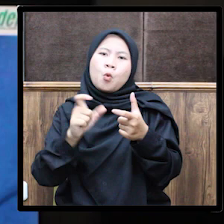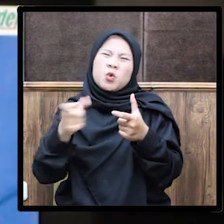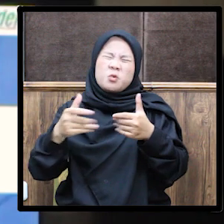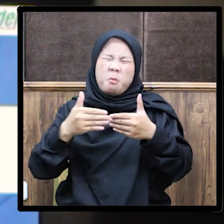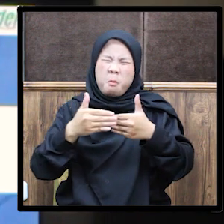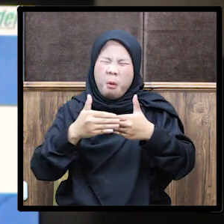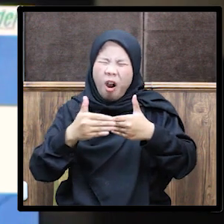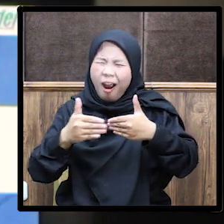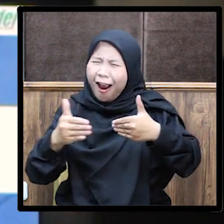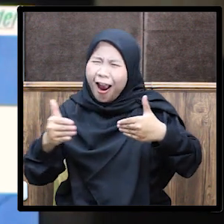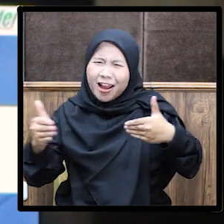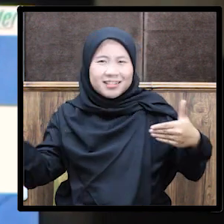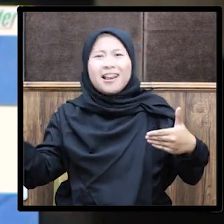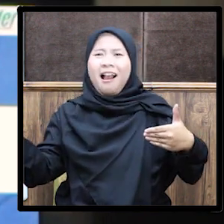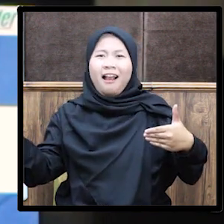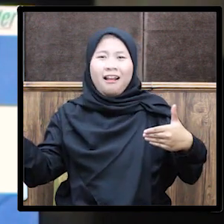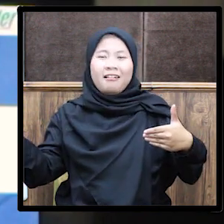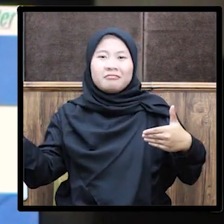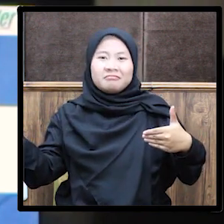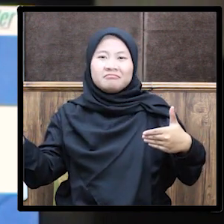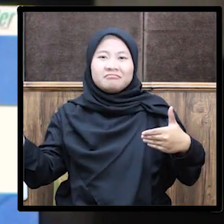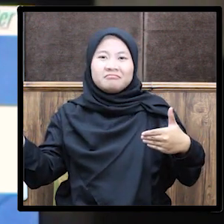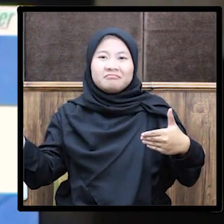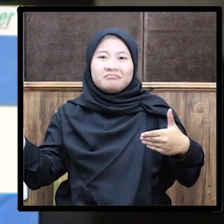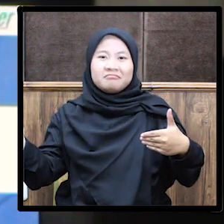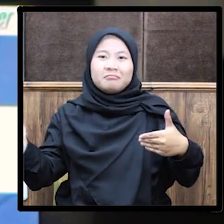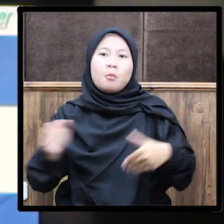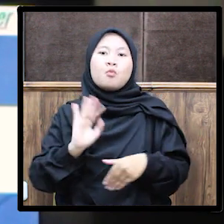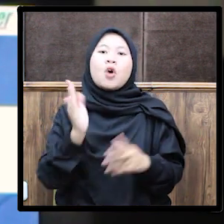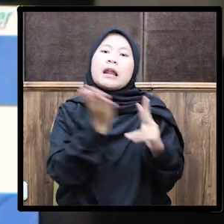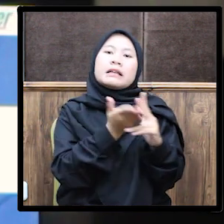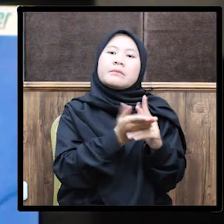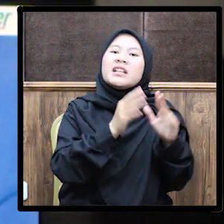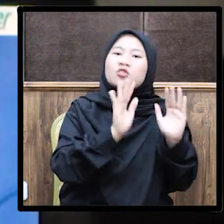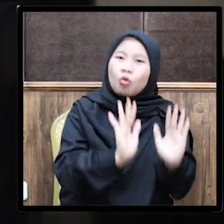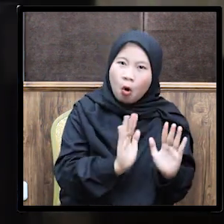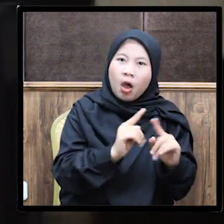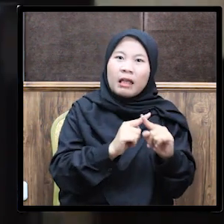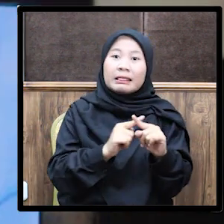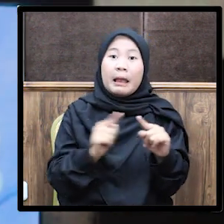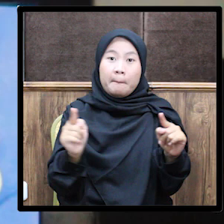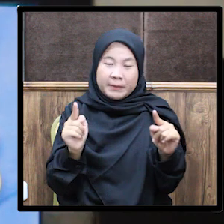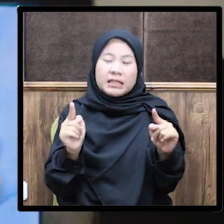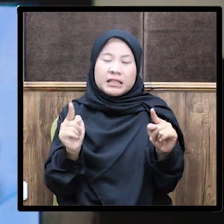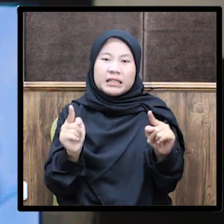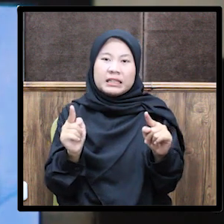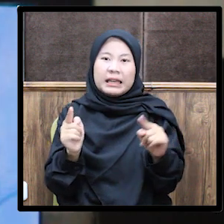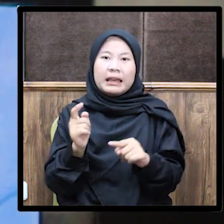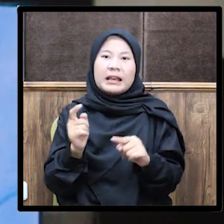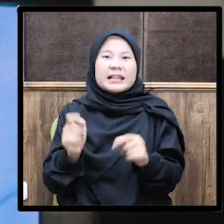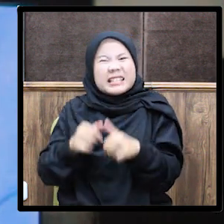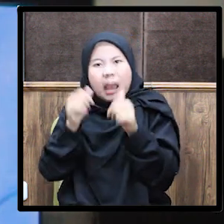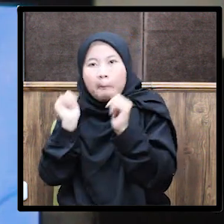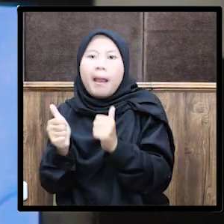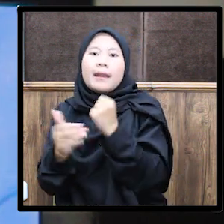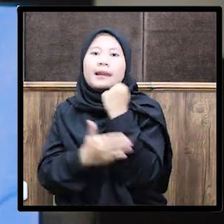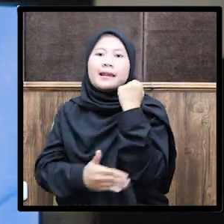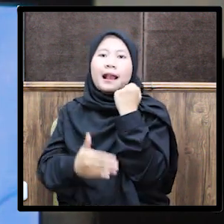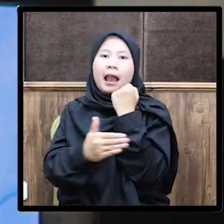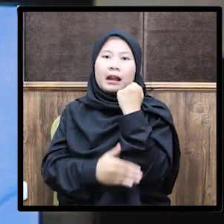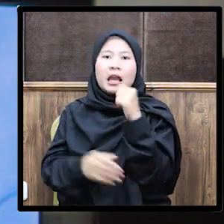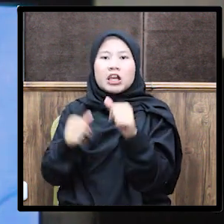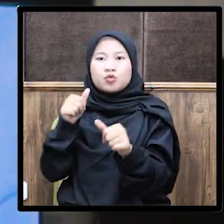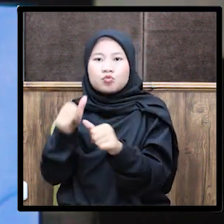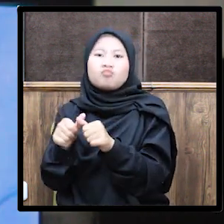untuk pemilu ini benar-benar inklusif gitu. Jadi tidak hanya aksesibilitasnya tapi juga bagaimana kemudian kesiapan negara begitu untuk